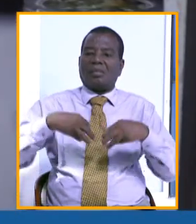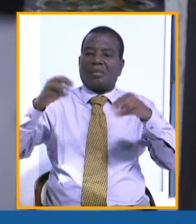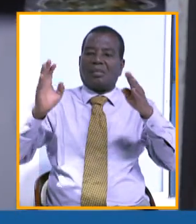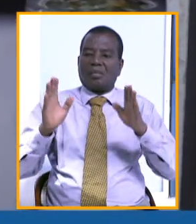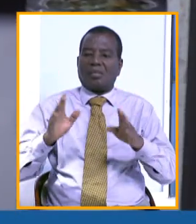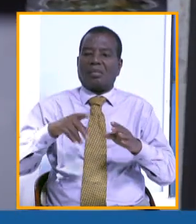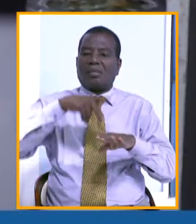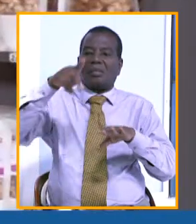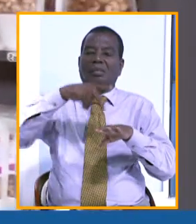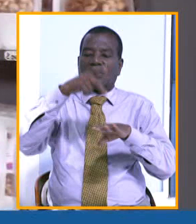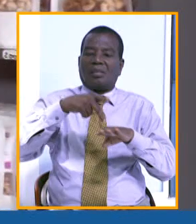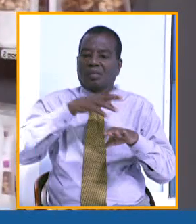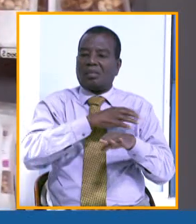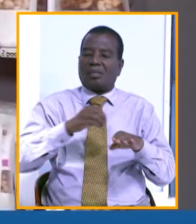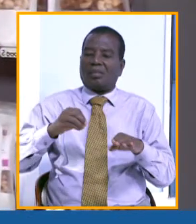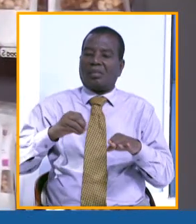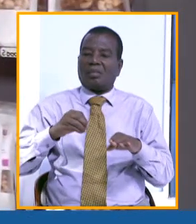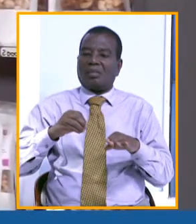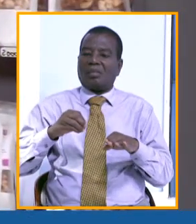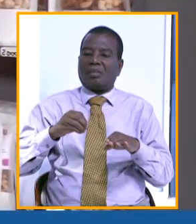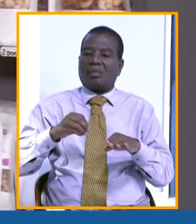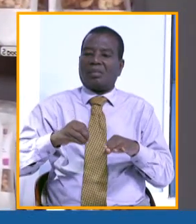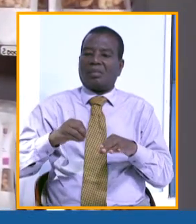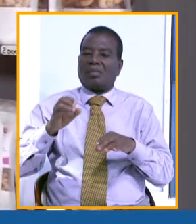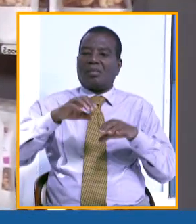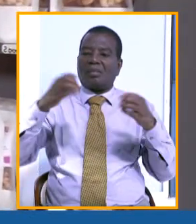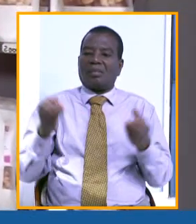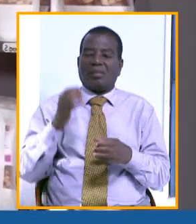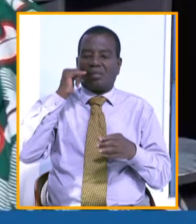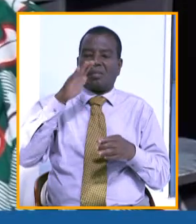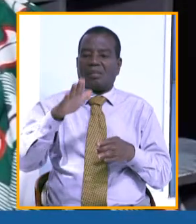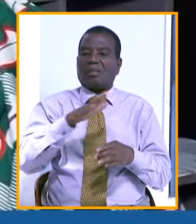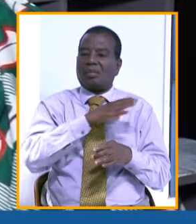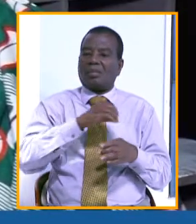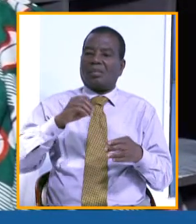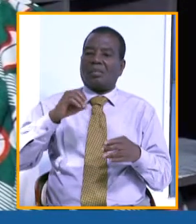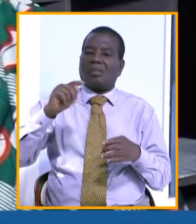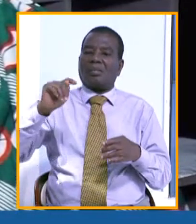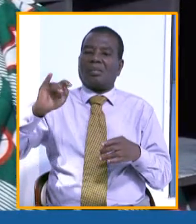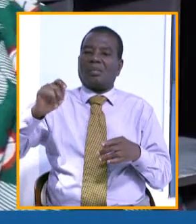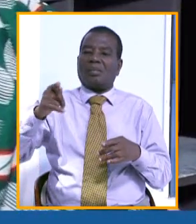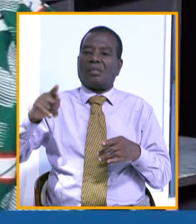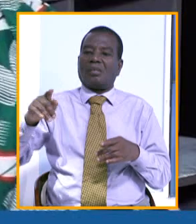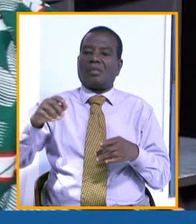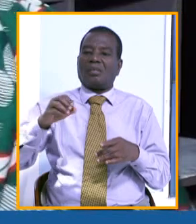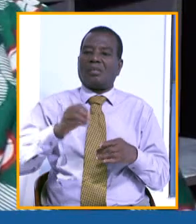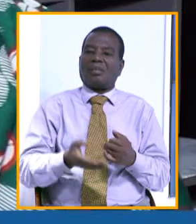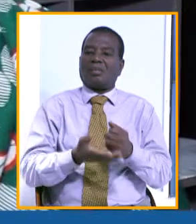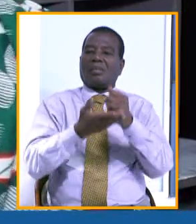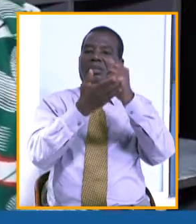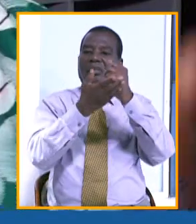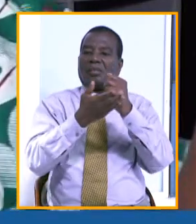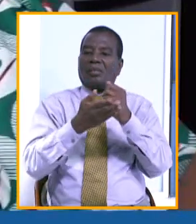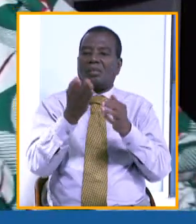comme principal fournisseur les coopératives de femmes à l'intérieur du pays, comme celle de Zaï Pobli. On aide d'une